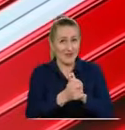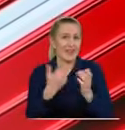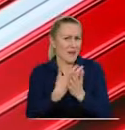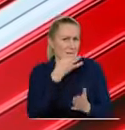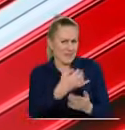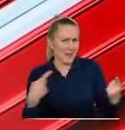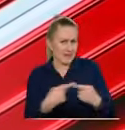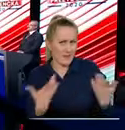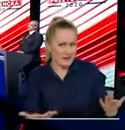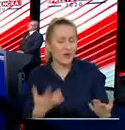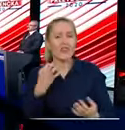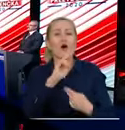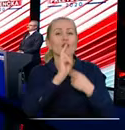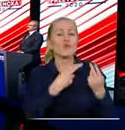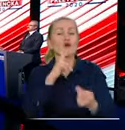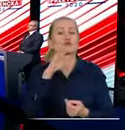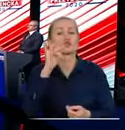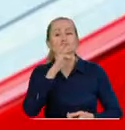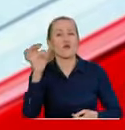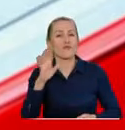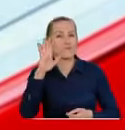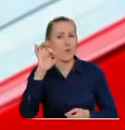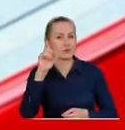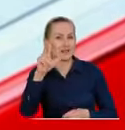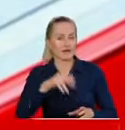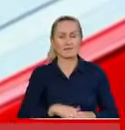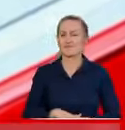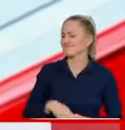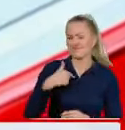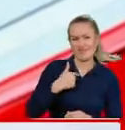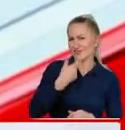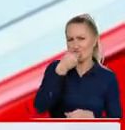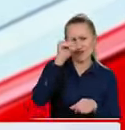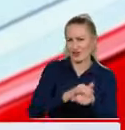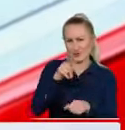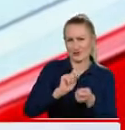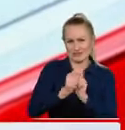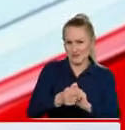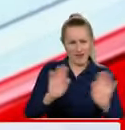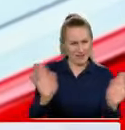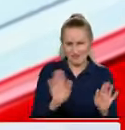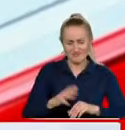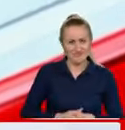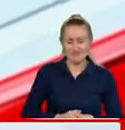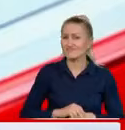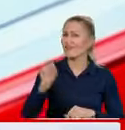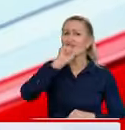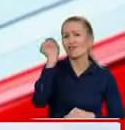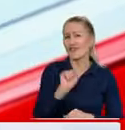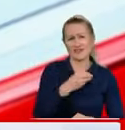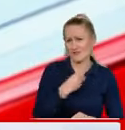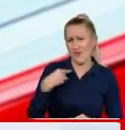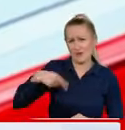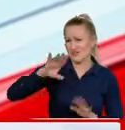zasadne. Teraz będzie odpowiadał Krzysztof Bosak. Oczywiście nie zgodzę się na żadne tego typu zmiany. Nikt też ich w Polsce nie